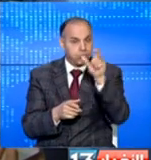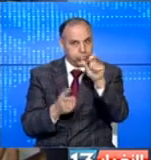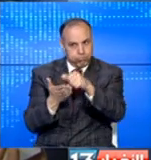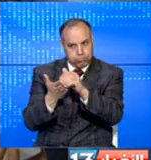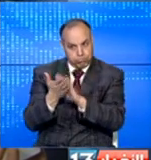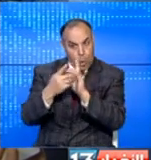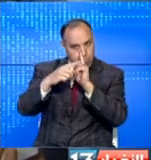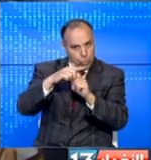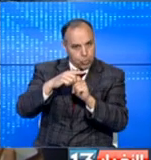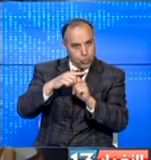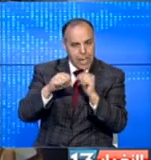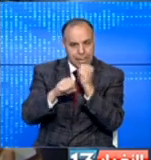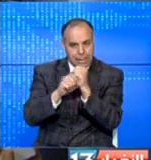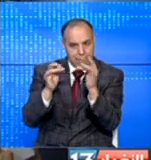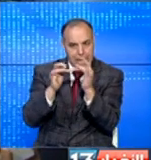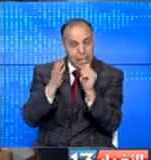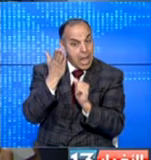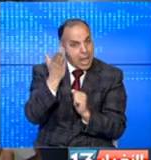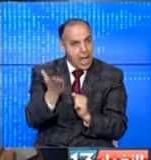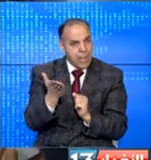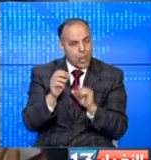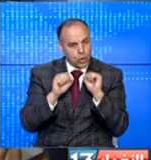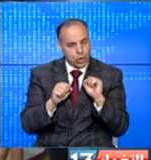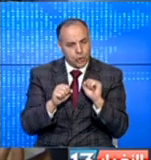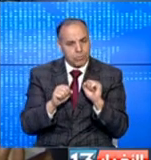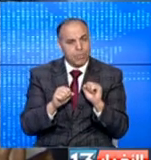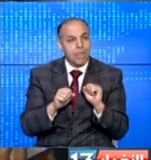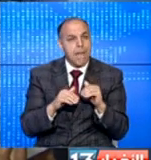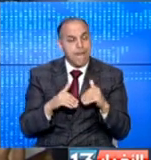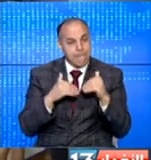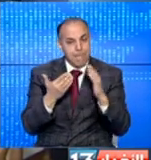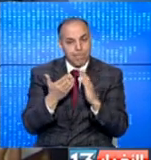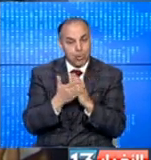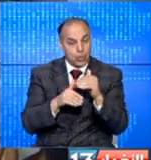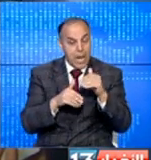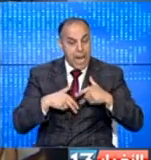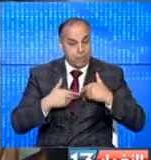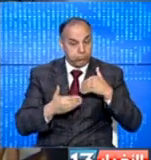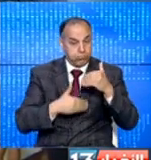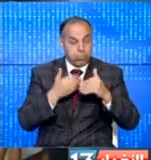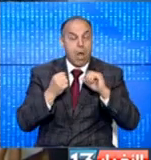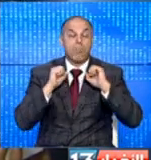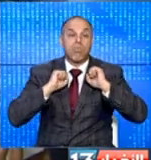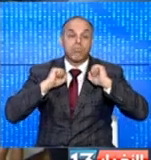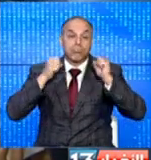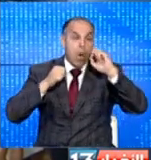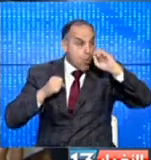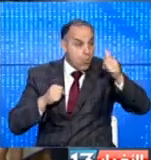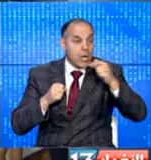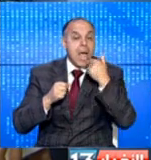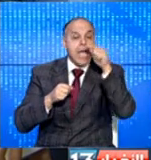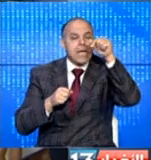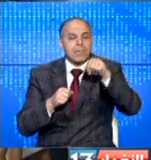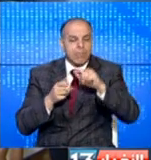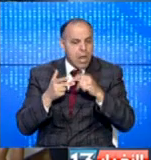فاعل إيجابي في الانترنت، لأن ما يلزمناش ننساو اللي البشرية اليوم تعيش ثورة رقمية